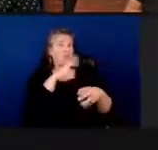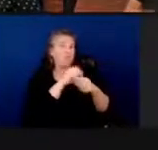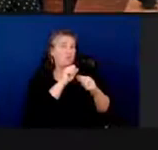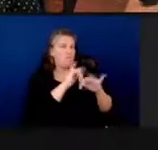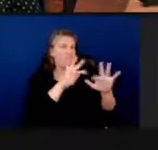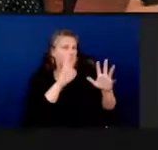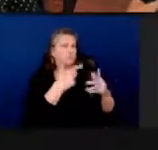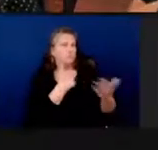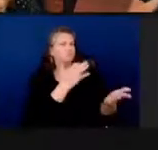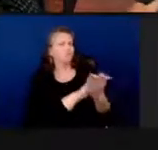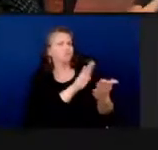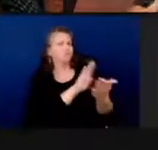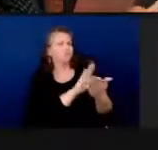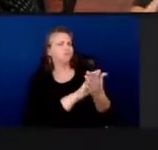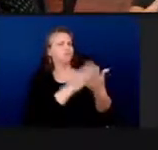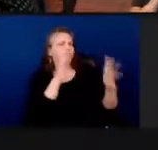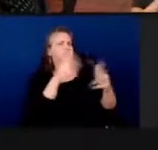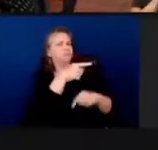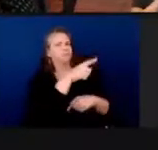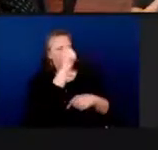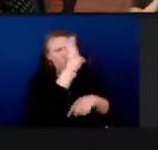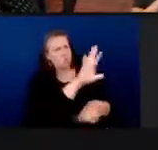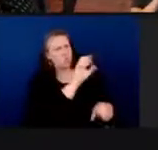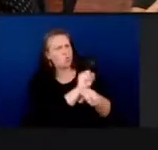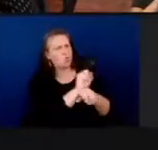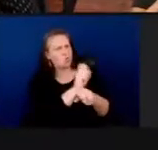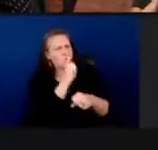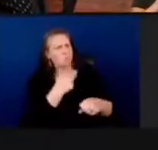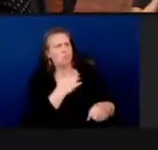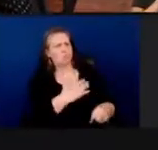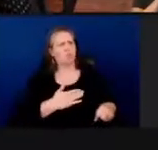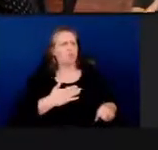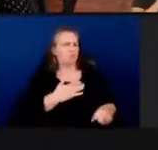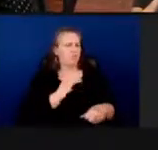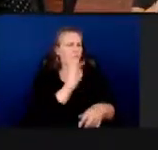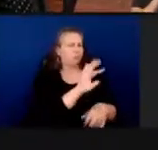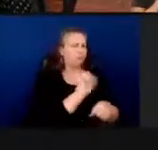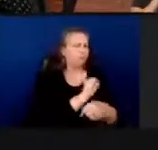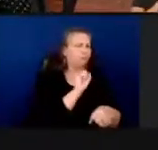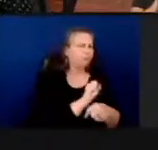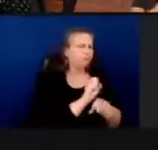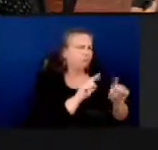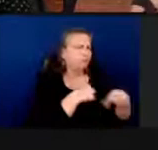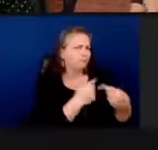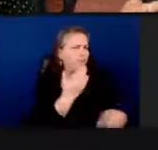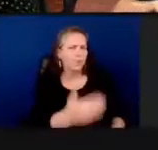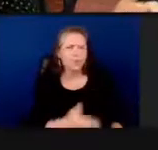tafadhali simama tukutambue. Asanteni sana kwa kazi yenu, tunawatambua sana na kuwahongera.